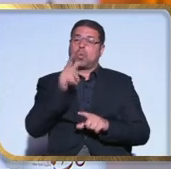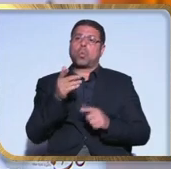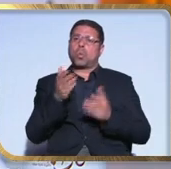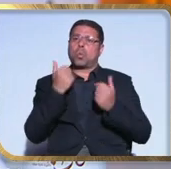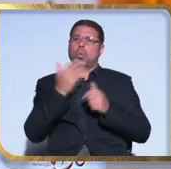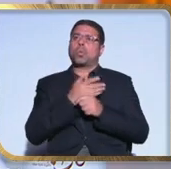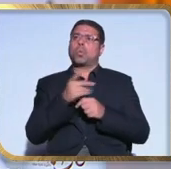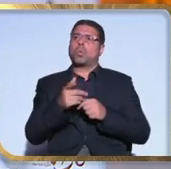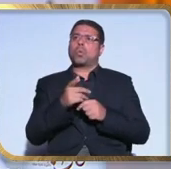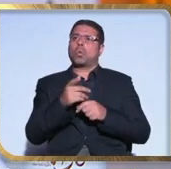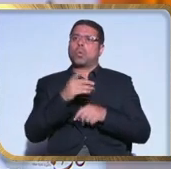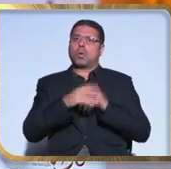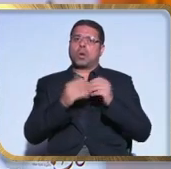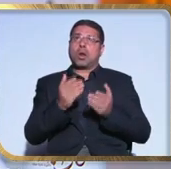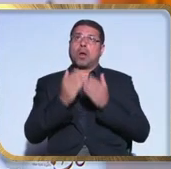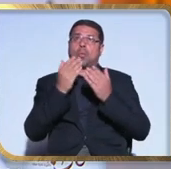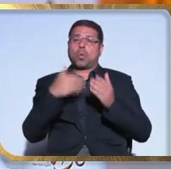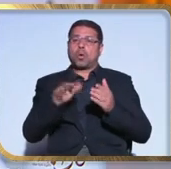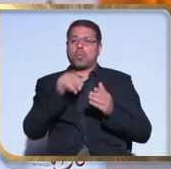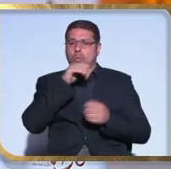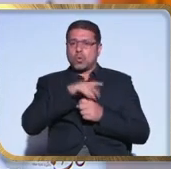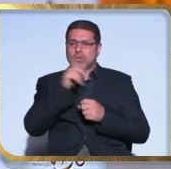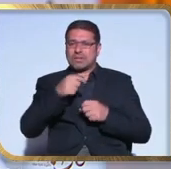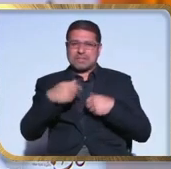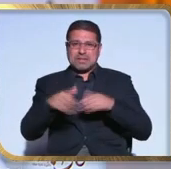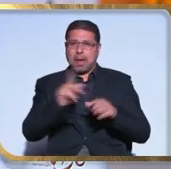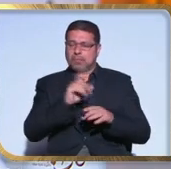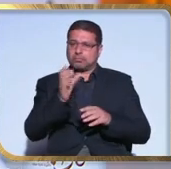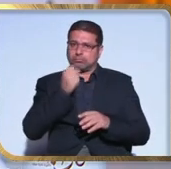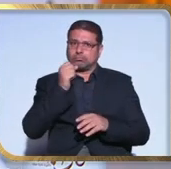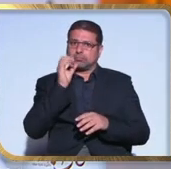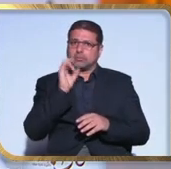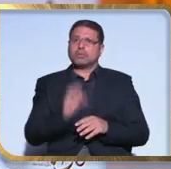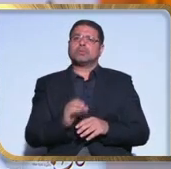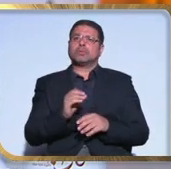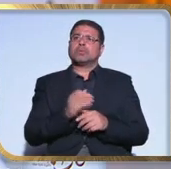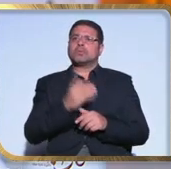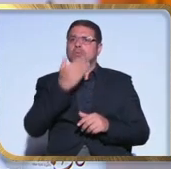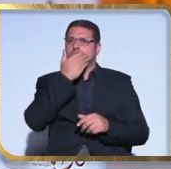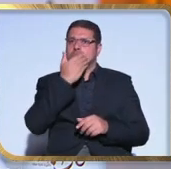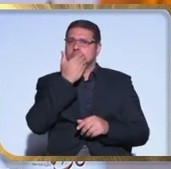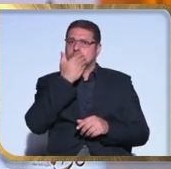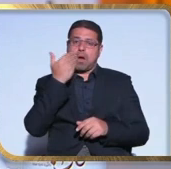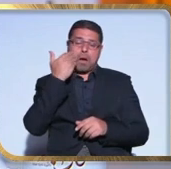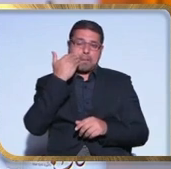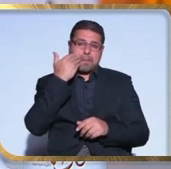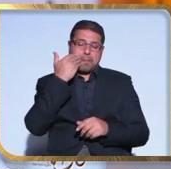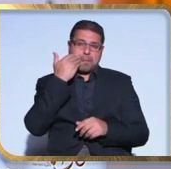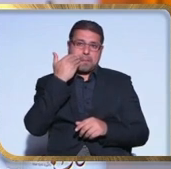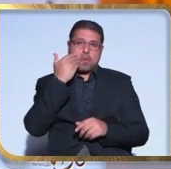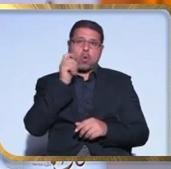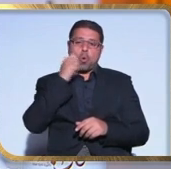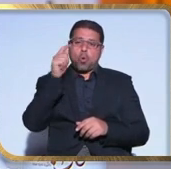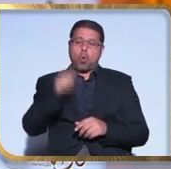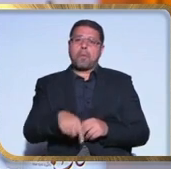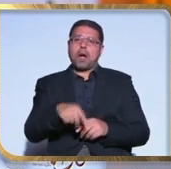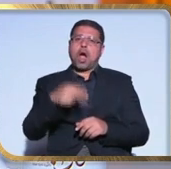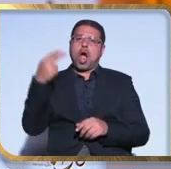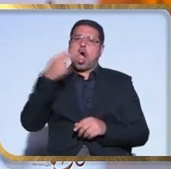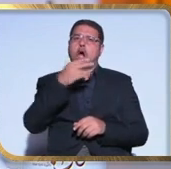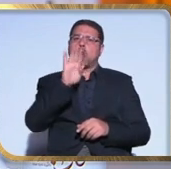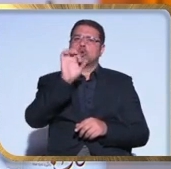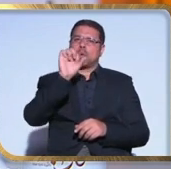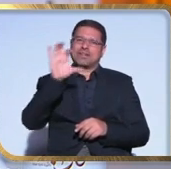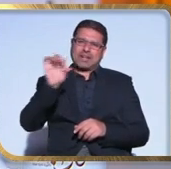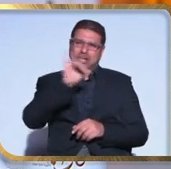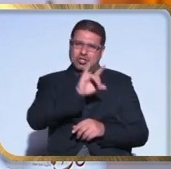يد يدعهن رسول الله صلى الله عليه وسلم صيام صيام يوم عاشوراء